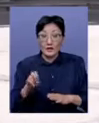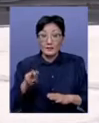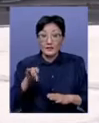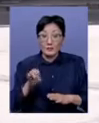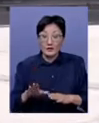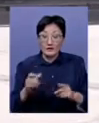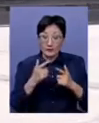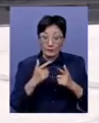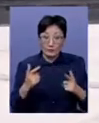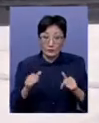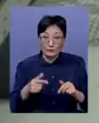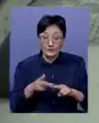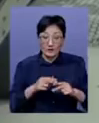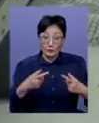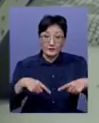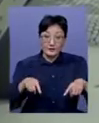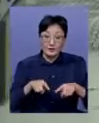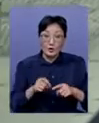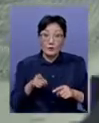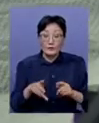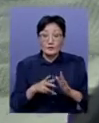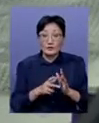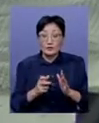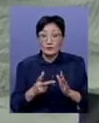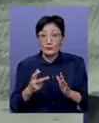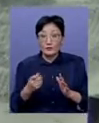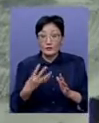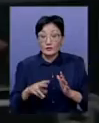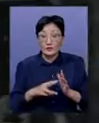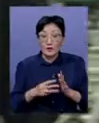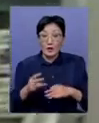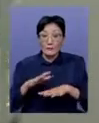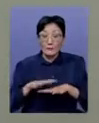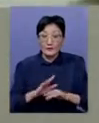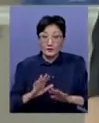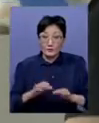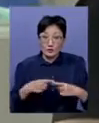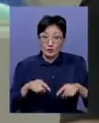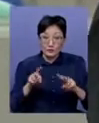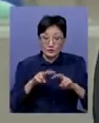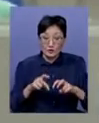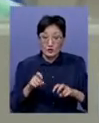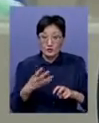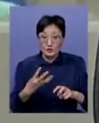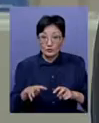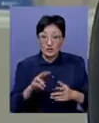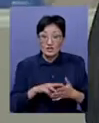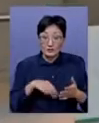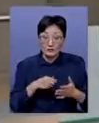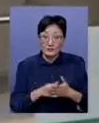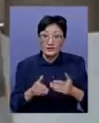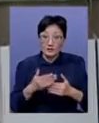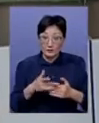Әбдірахманов хабарлады. Биыл аталған агенттік 1348 банктік емес ұйымды тексеріп, оның 144-іне айыппұл